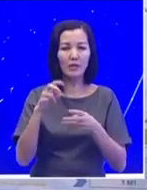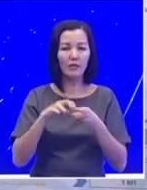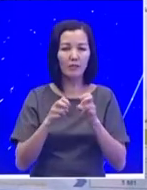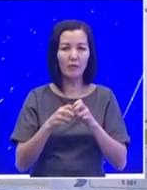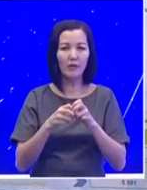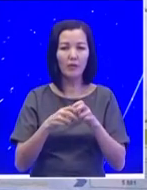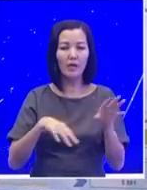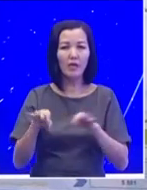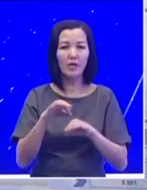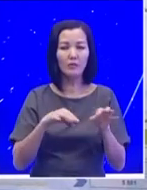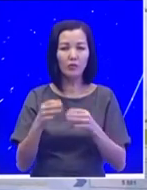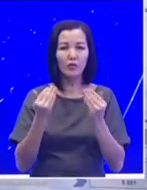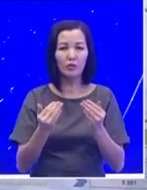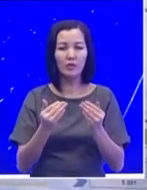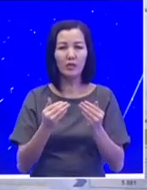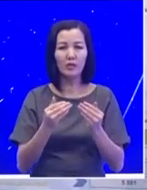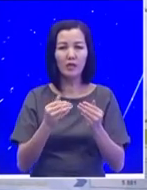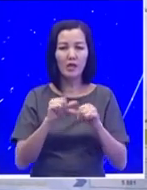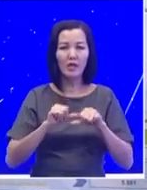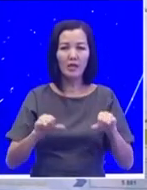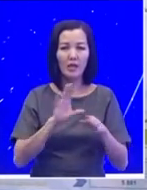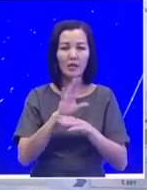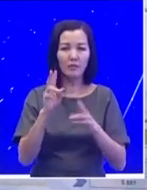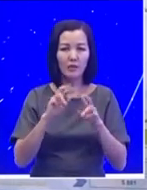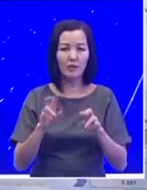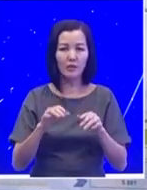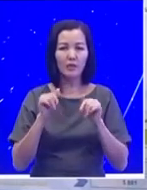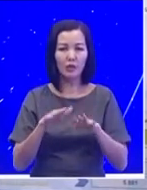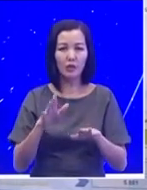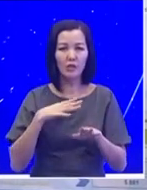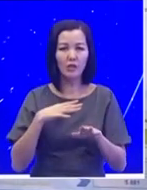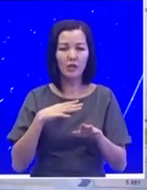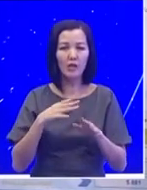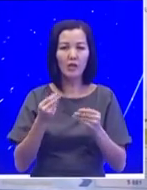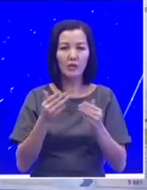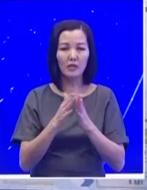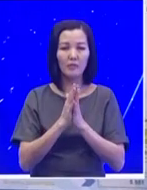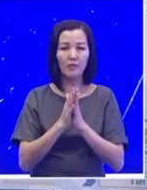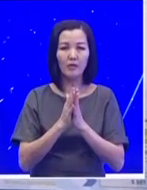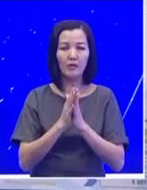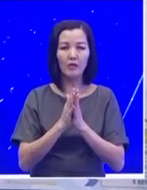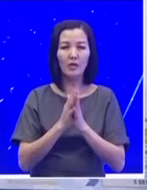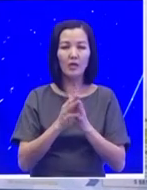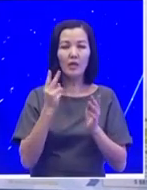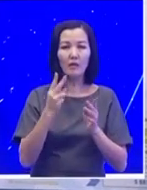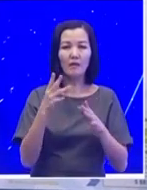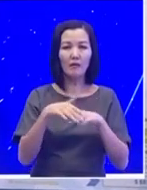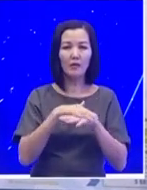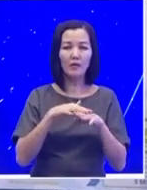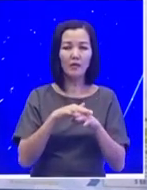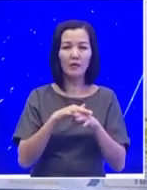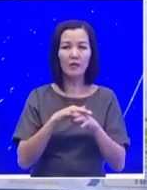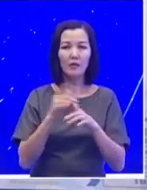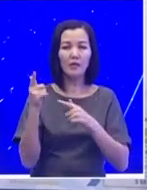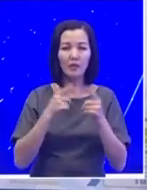Старозеке, разработан проект. На данный момент он на экспертизе. После положительного решения будем просить средства. Поселам Онжас и Таутбулак ПСД готовы.